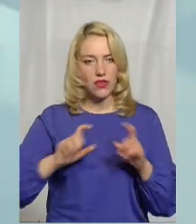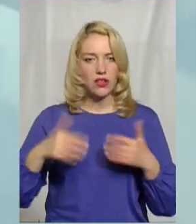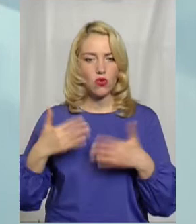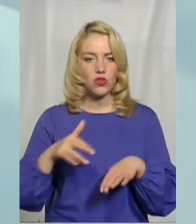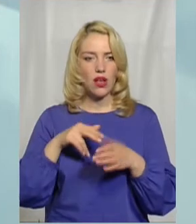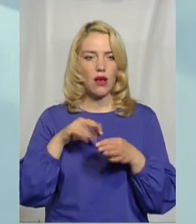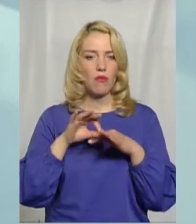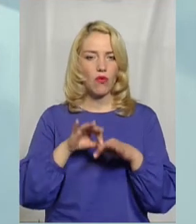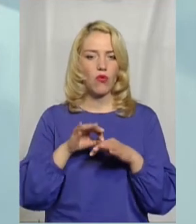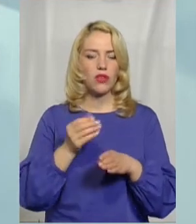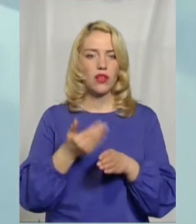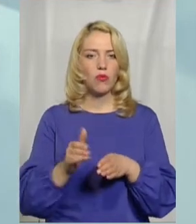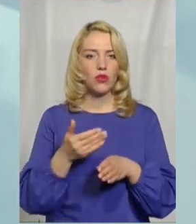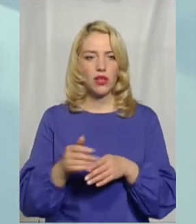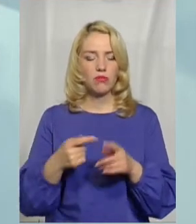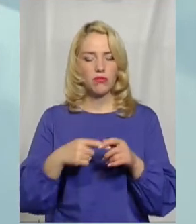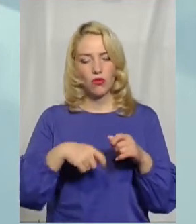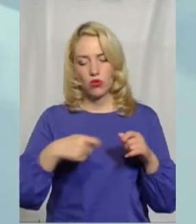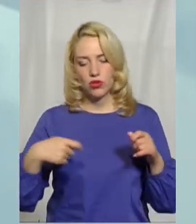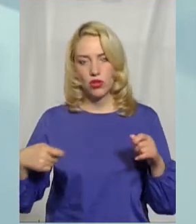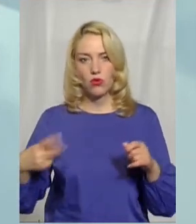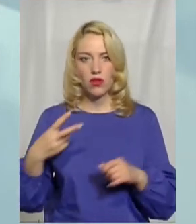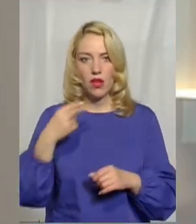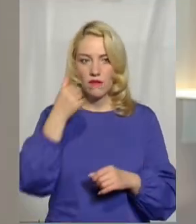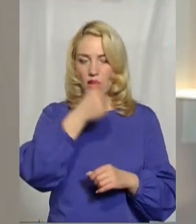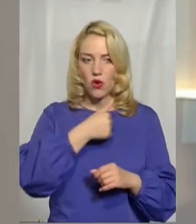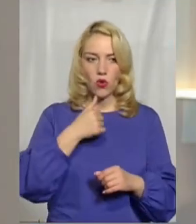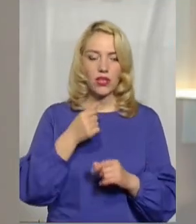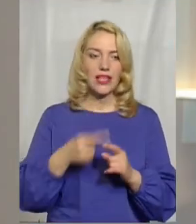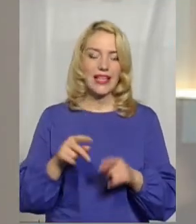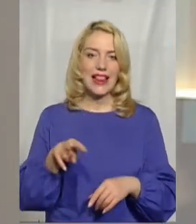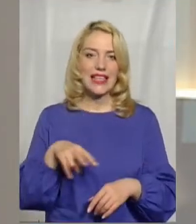вже проходив поетапно. Ми розтягнули його на 2 роки, і в листопаді